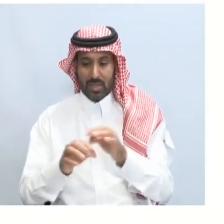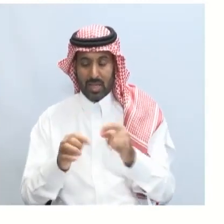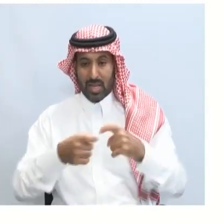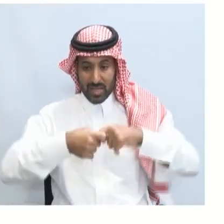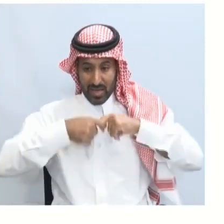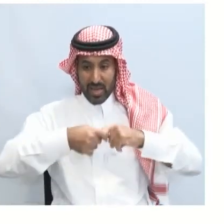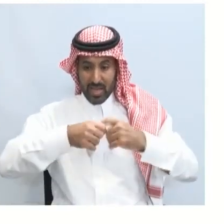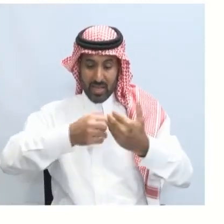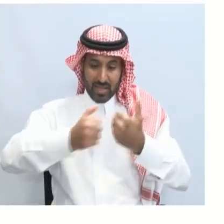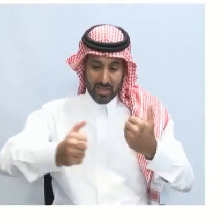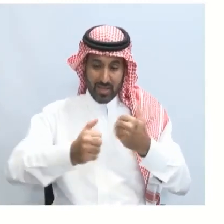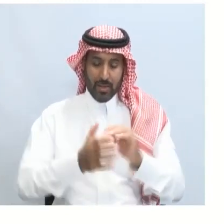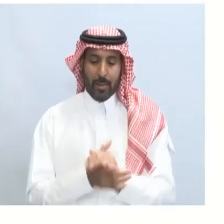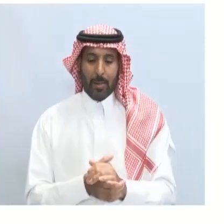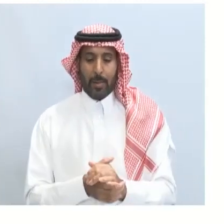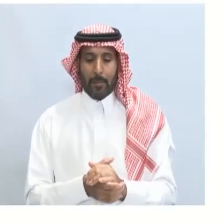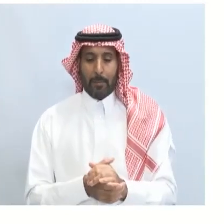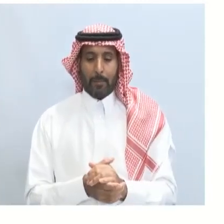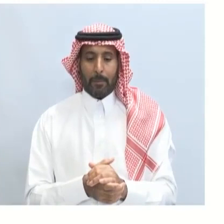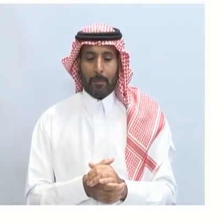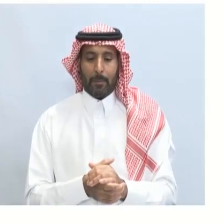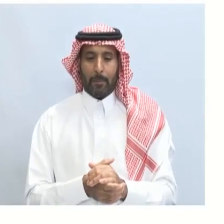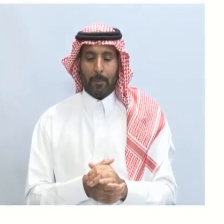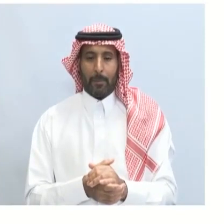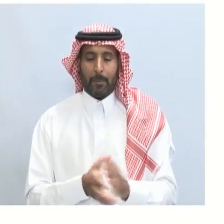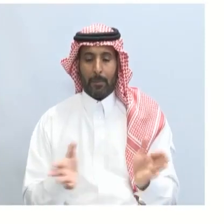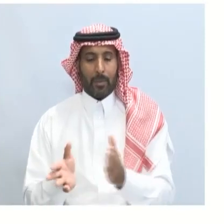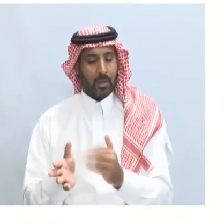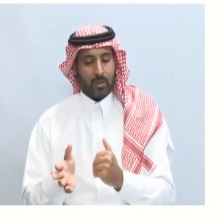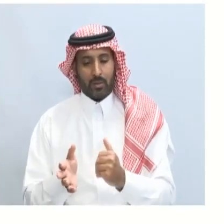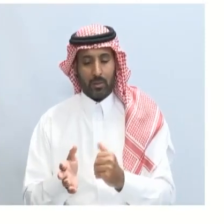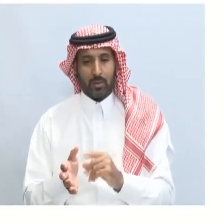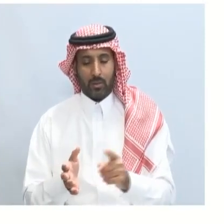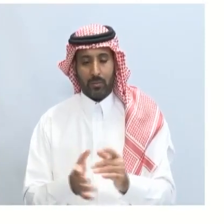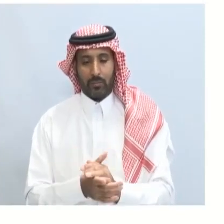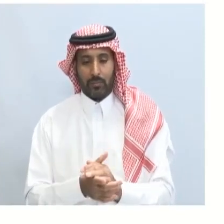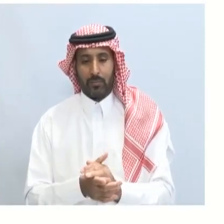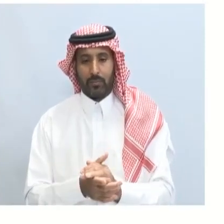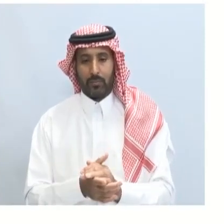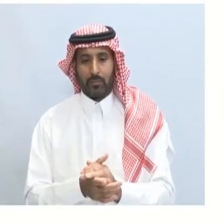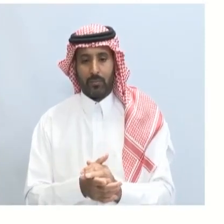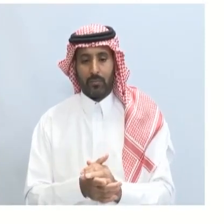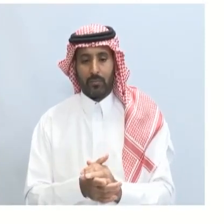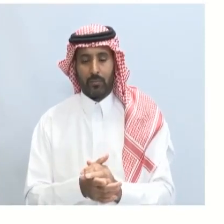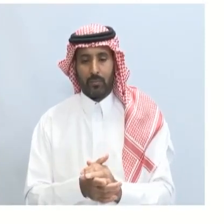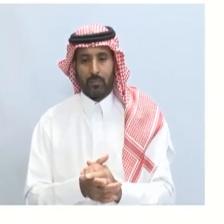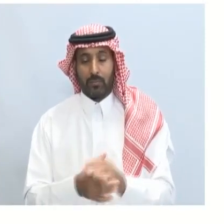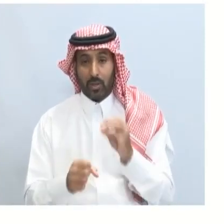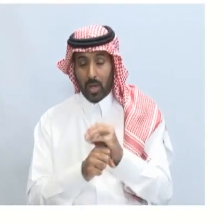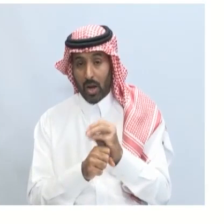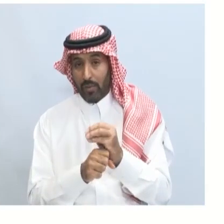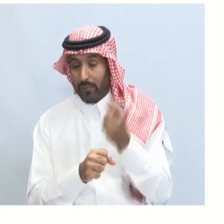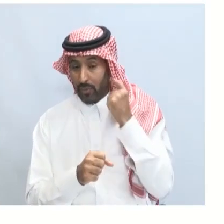اتصال وثيق سابقا لكن هذا لم يحدث وتعرف